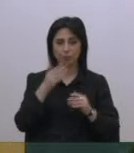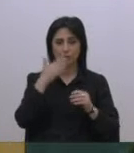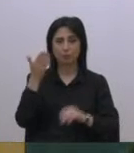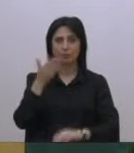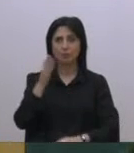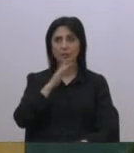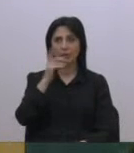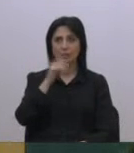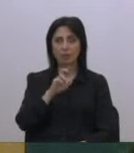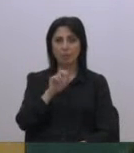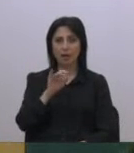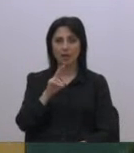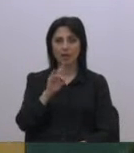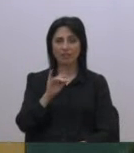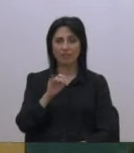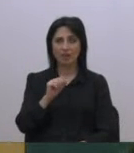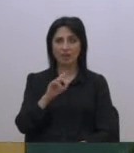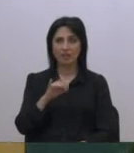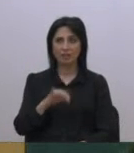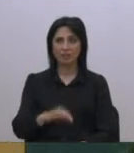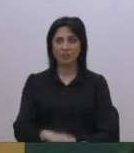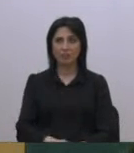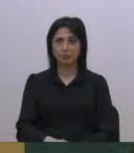მოხსენებელი ქალბატონი ბაია კვეციანი.